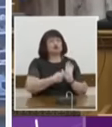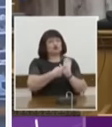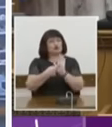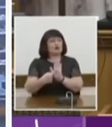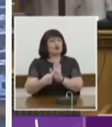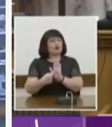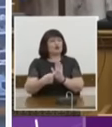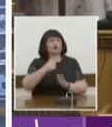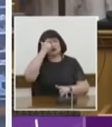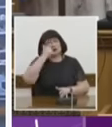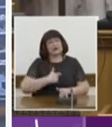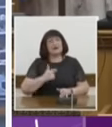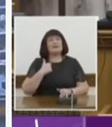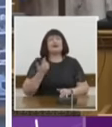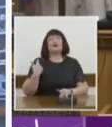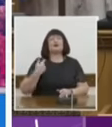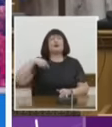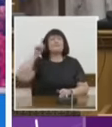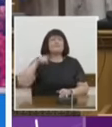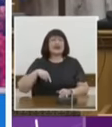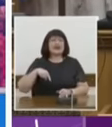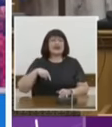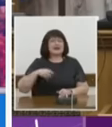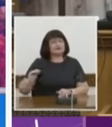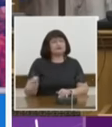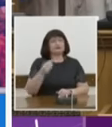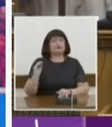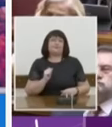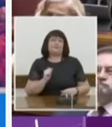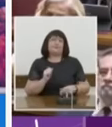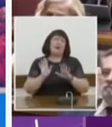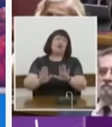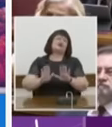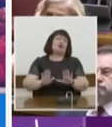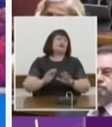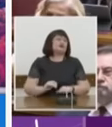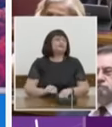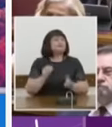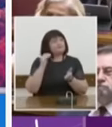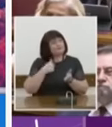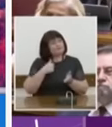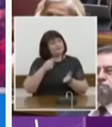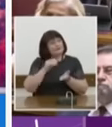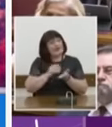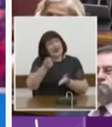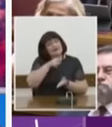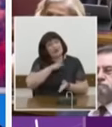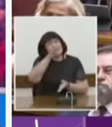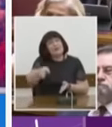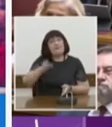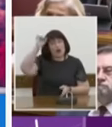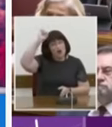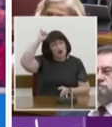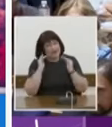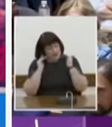αυτής της υπονόμευσης μπορεί να προχωρήσει και σε διαγραφές ο πρόεδρος δεν ξέρω να σας το πω αυτό δεν νασς προθέσεις του σας είπα ότι έχει επιδείξει